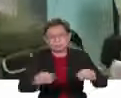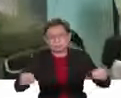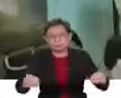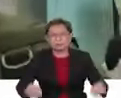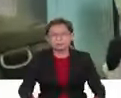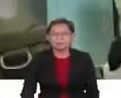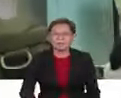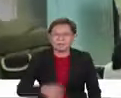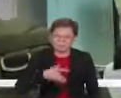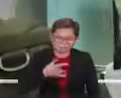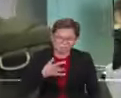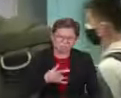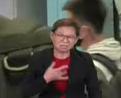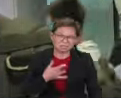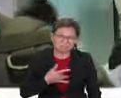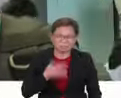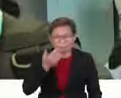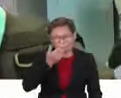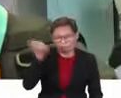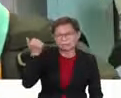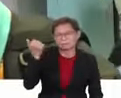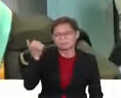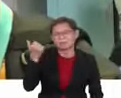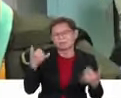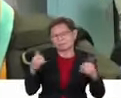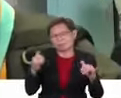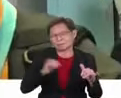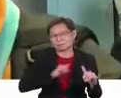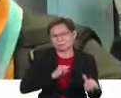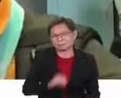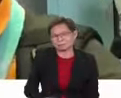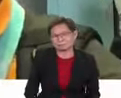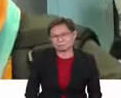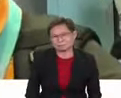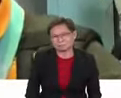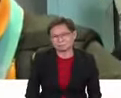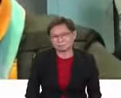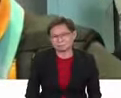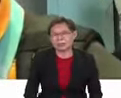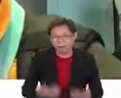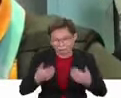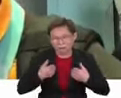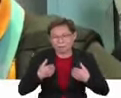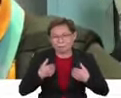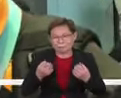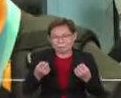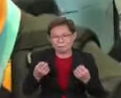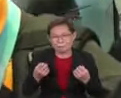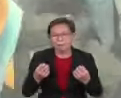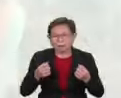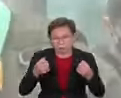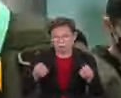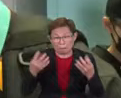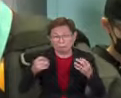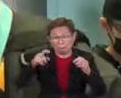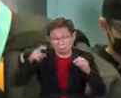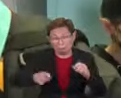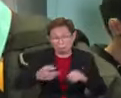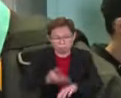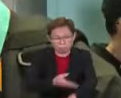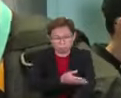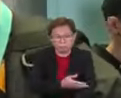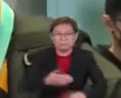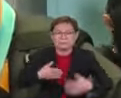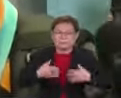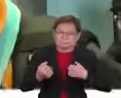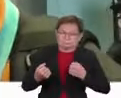Ya, saya rasa ini pun best performance saya untuk Commonwealth game ini. So, saya masih ada benda mau improve lah. Dan stamina and